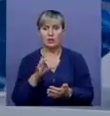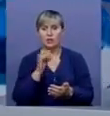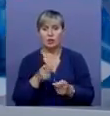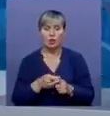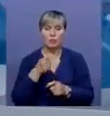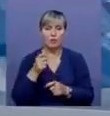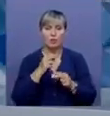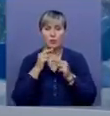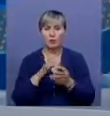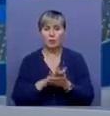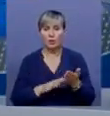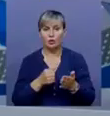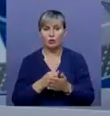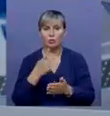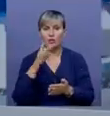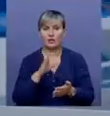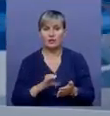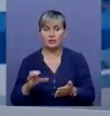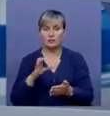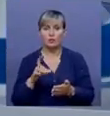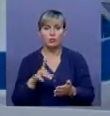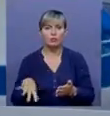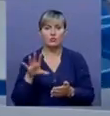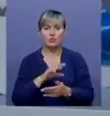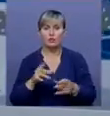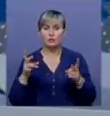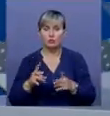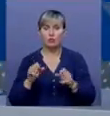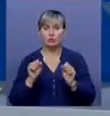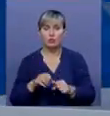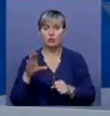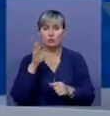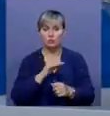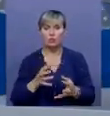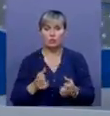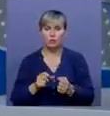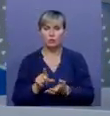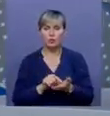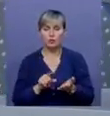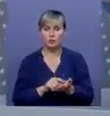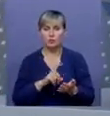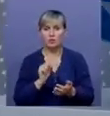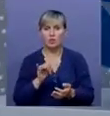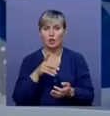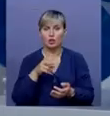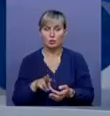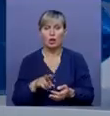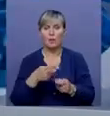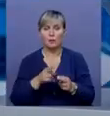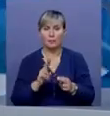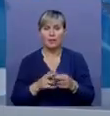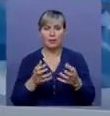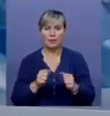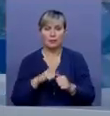подачи обращений продлят до 1 сентября чтобы все нуждающиеся смогли успеть получить пособие за июль об этом заявил глава